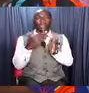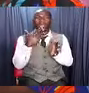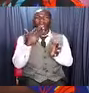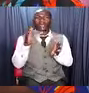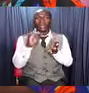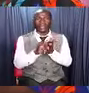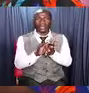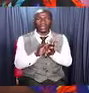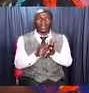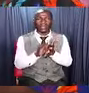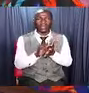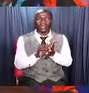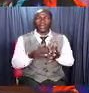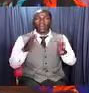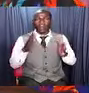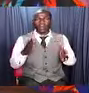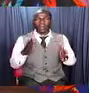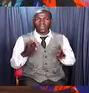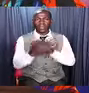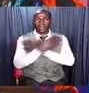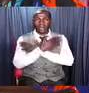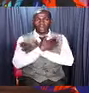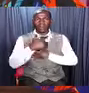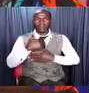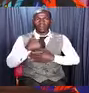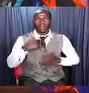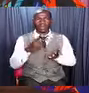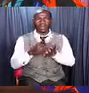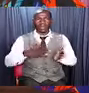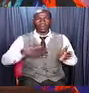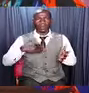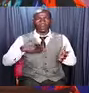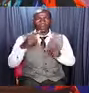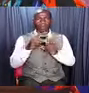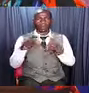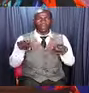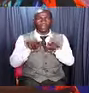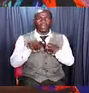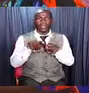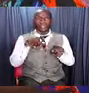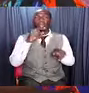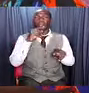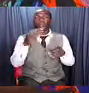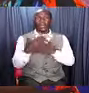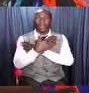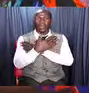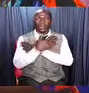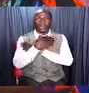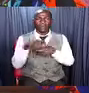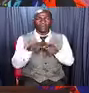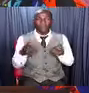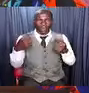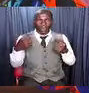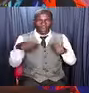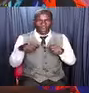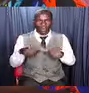akajibu akamwambia, mtu akinipenda atalishika neno langu na baba yangu atampenda nasi tutakuja